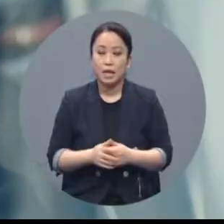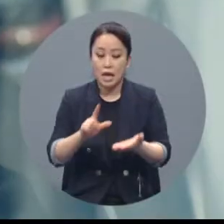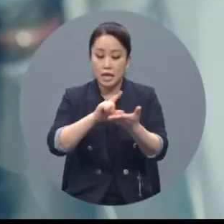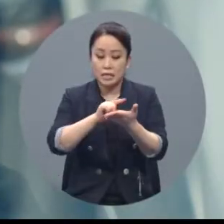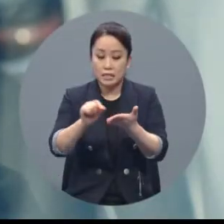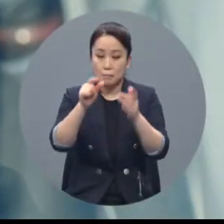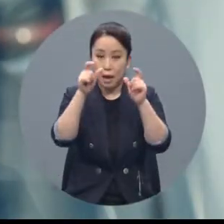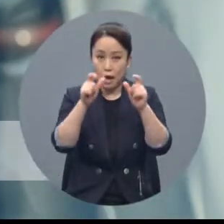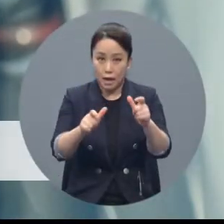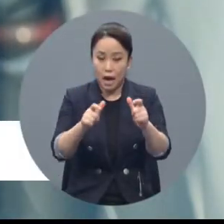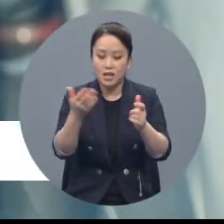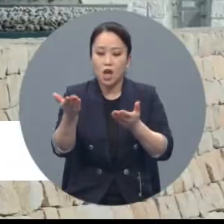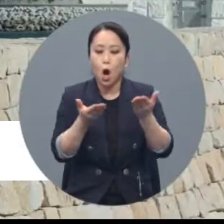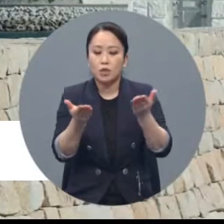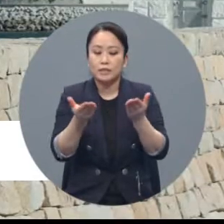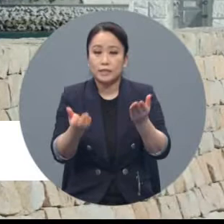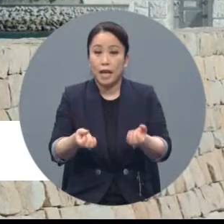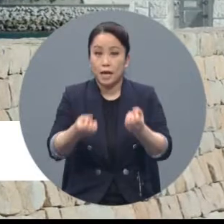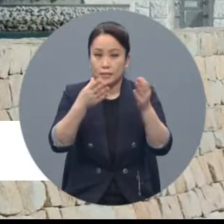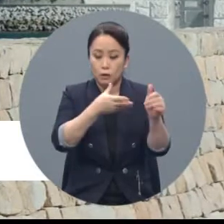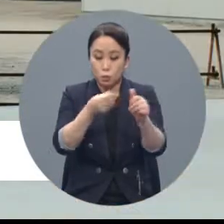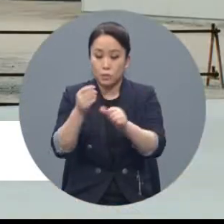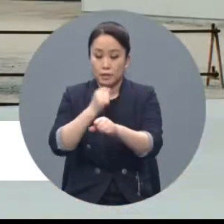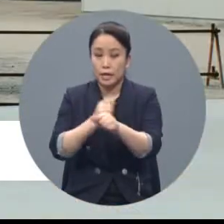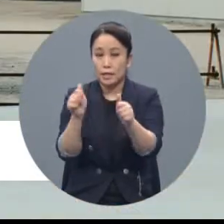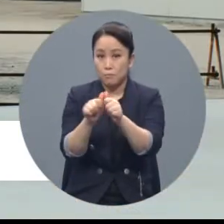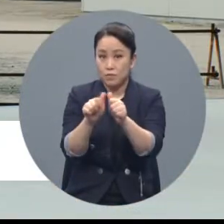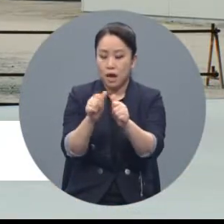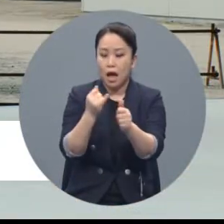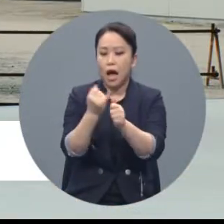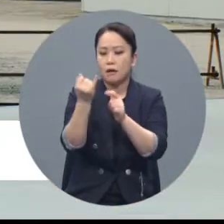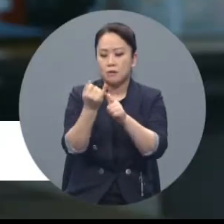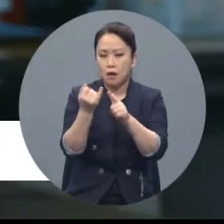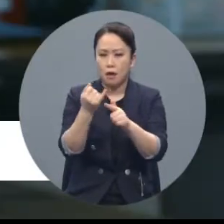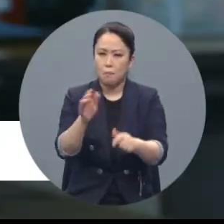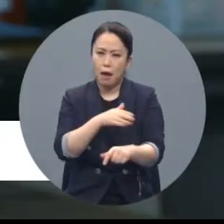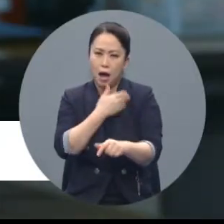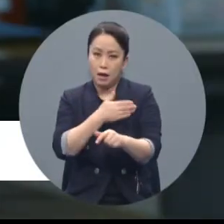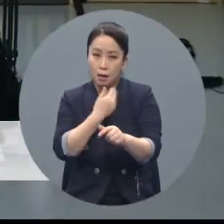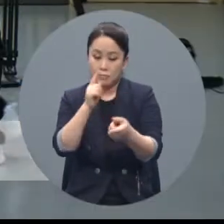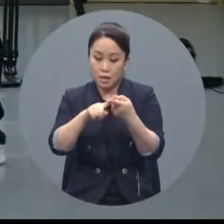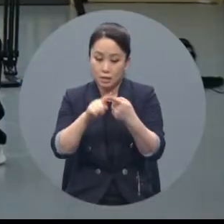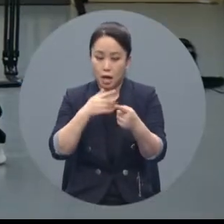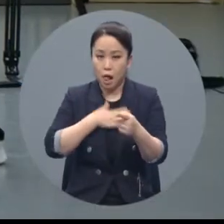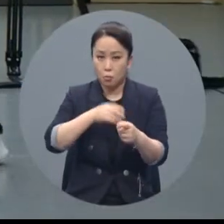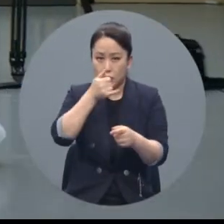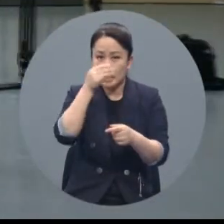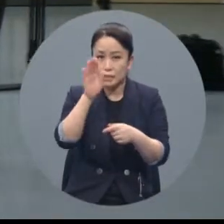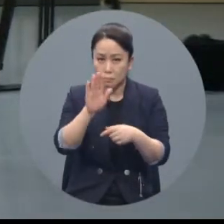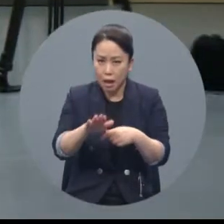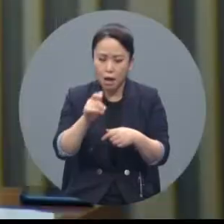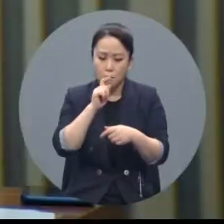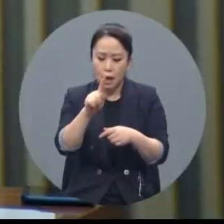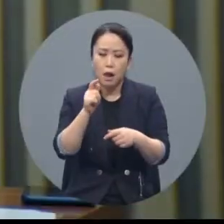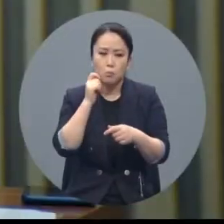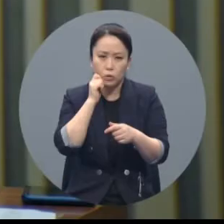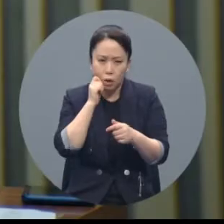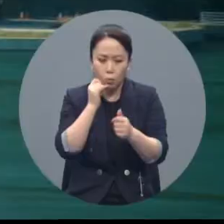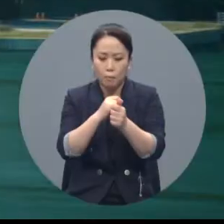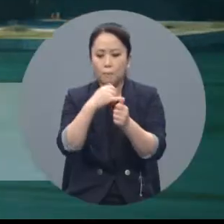지방의 한 연극제에 초청된 남자. 그는 아내의 외도 사실 알고도 말 한마디 못한 채 사별한 상처를 갖고